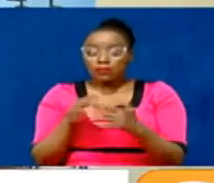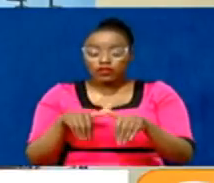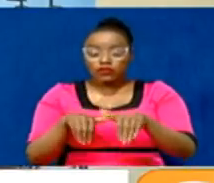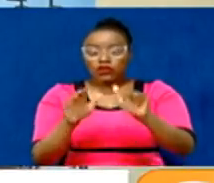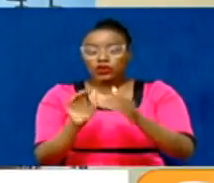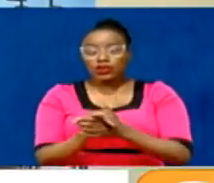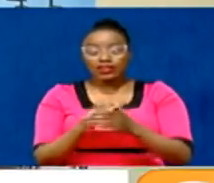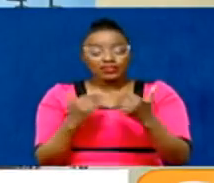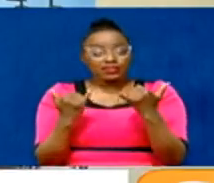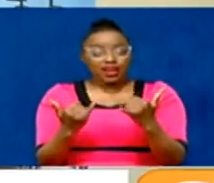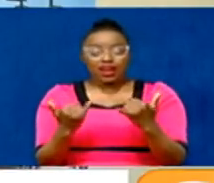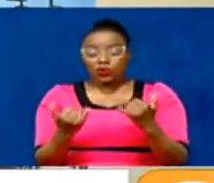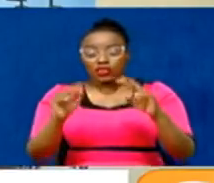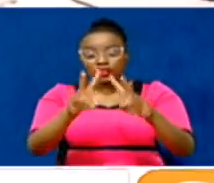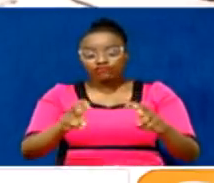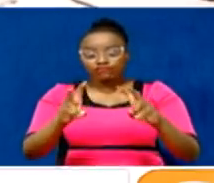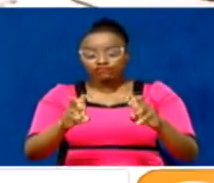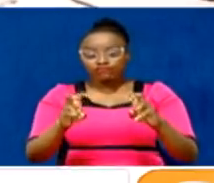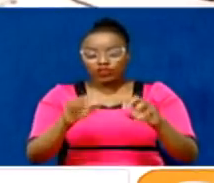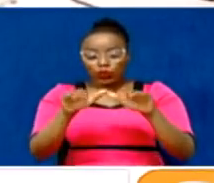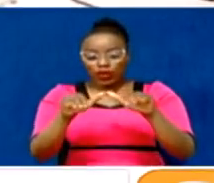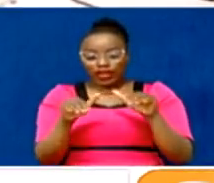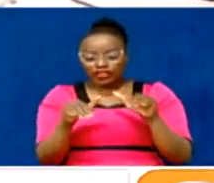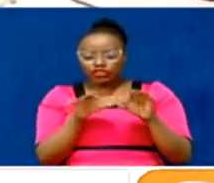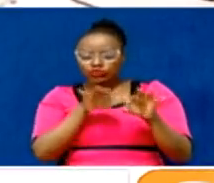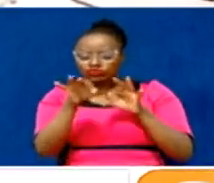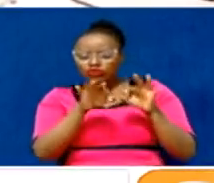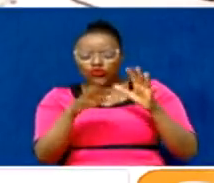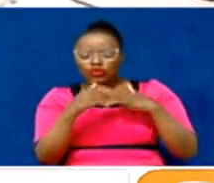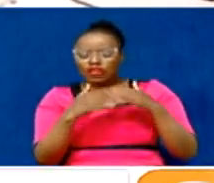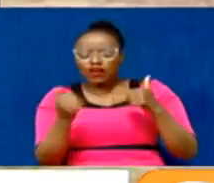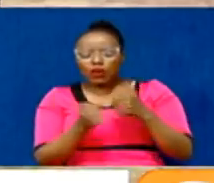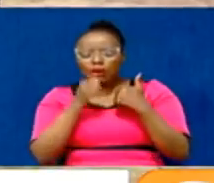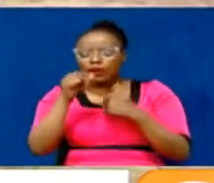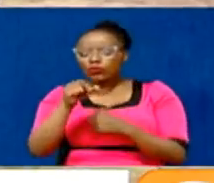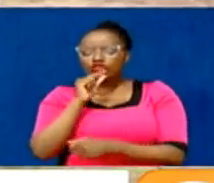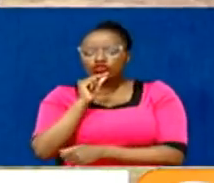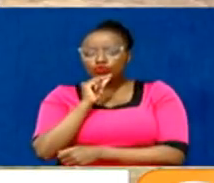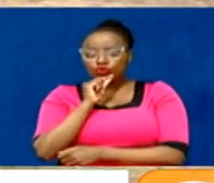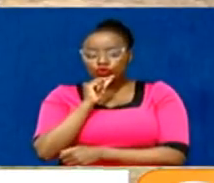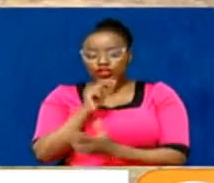zimetimizwa. Kwa sasa uchunguzi unasubiriwa kubaini yaliyomsibu mvulana